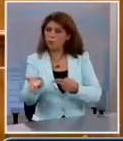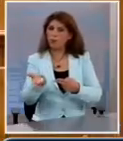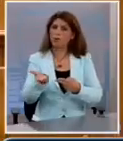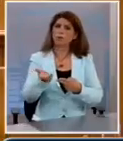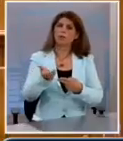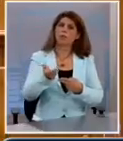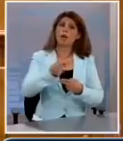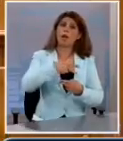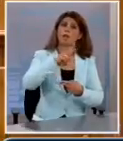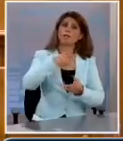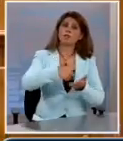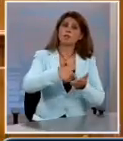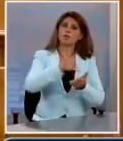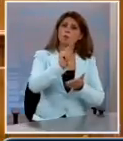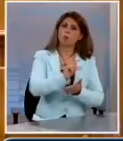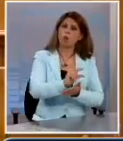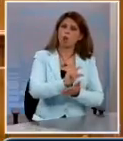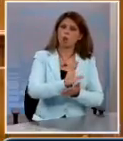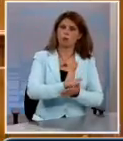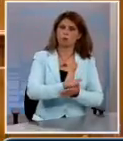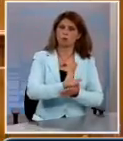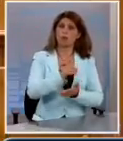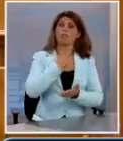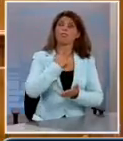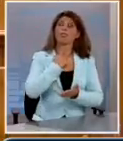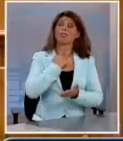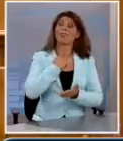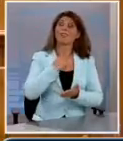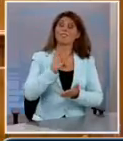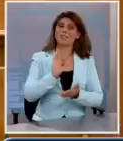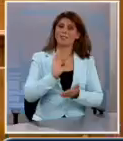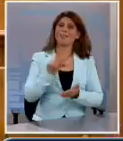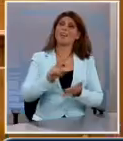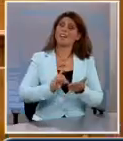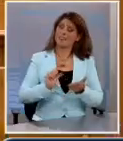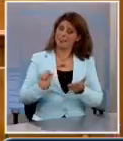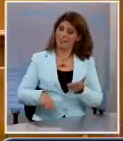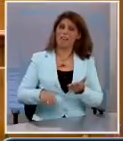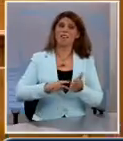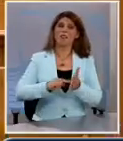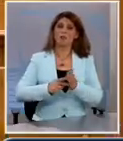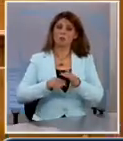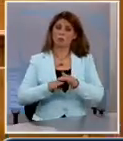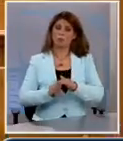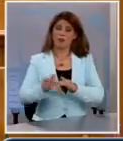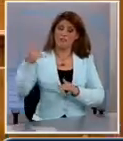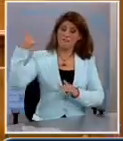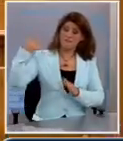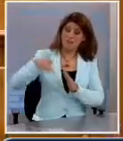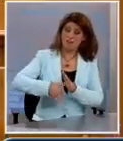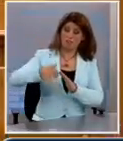αυξήσεις φόρων. Και ξέρετε, ναι, όσο και αν δεν σας αρέσει, η οικονομία ανέκαμψε από βαθιά